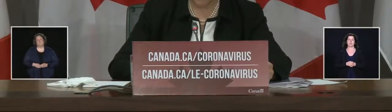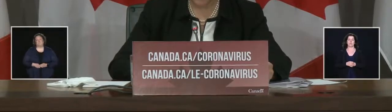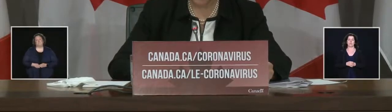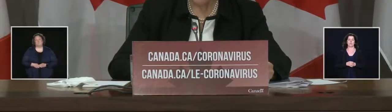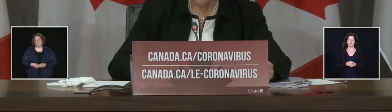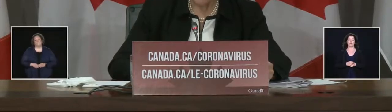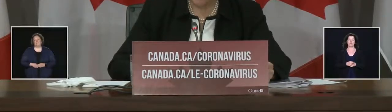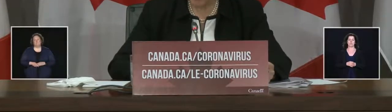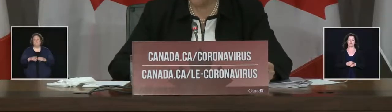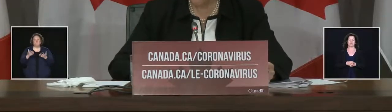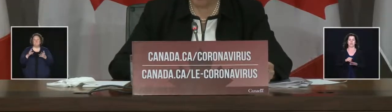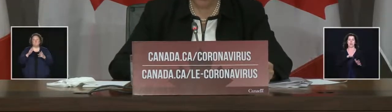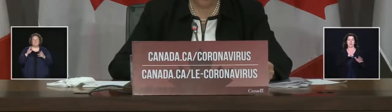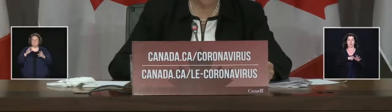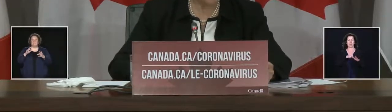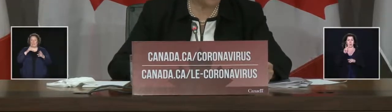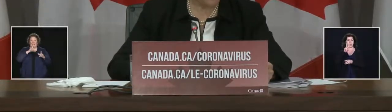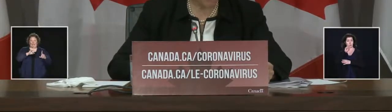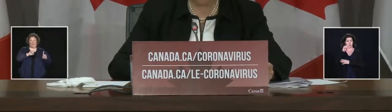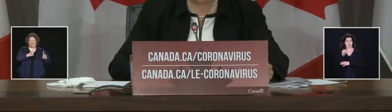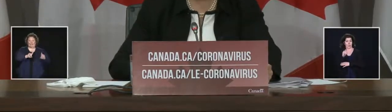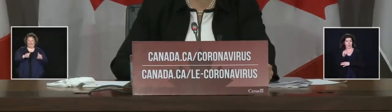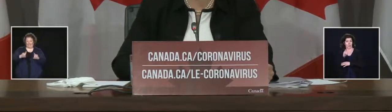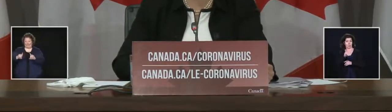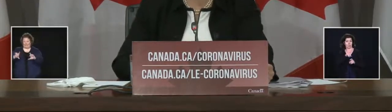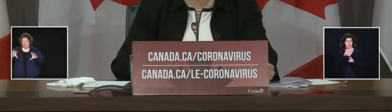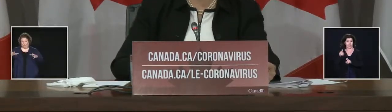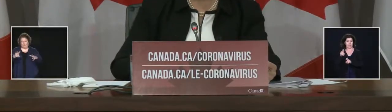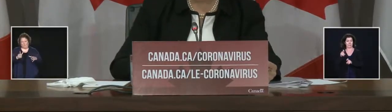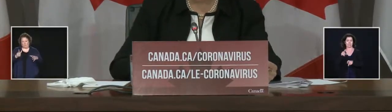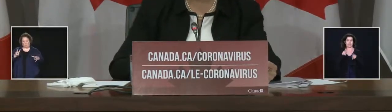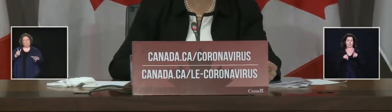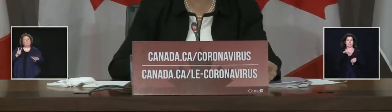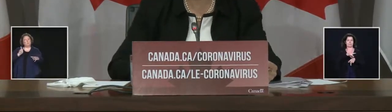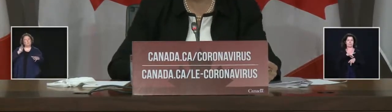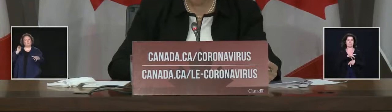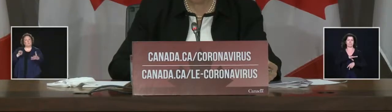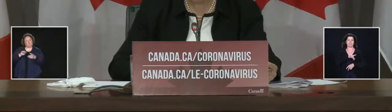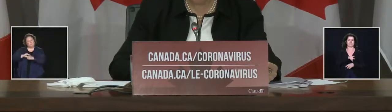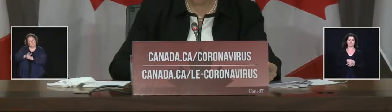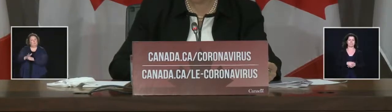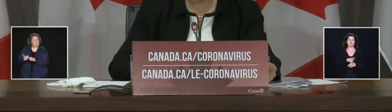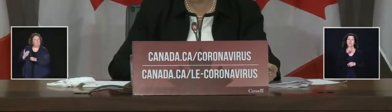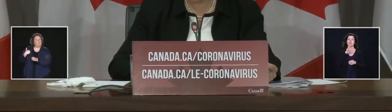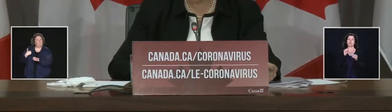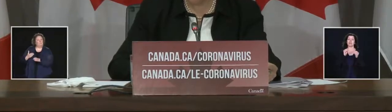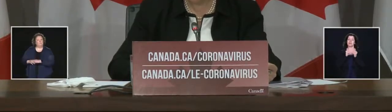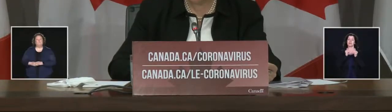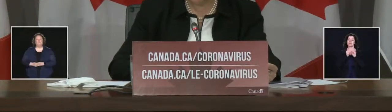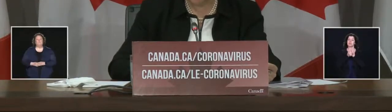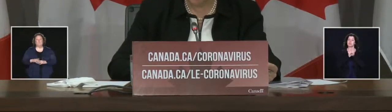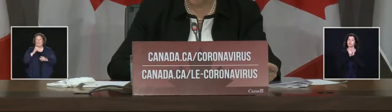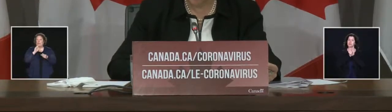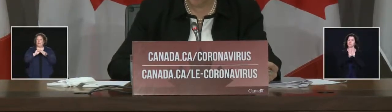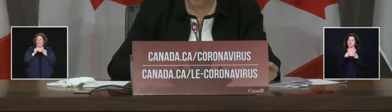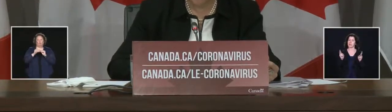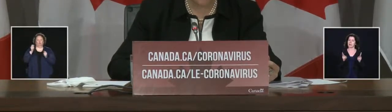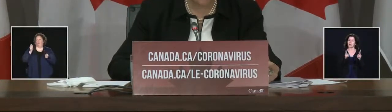positifs. Ces chiffres changent rapidement et sont mis à jour régulièrement sur le site web